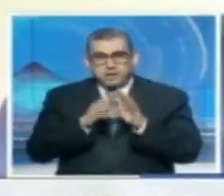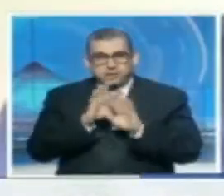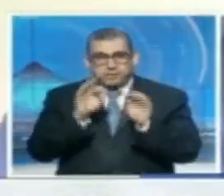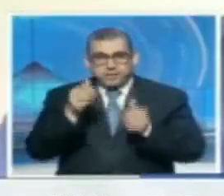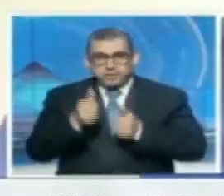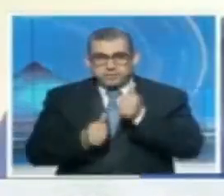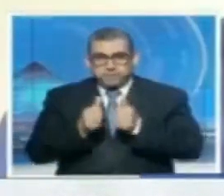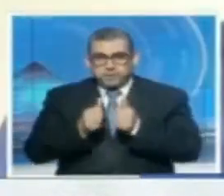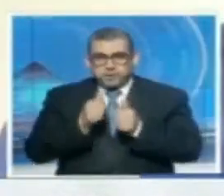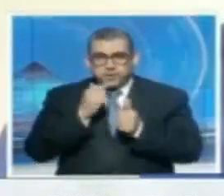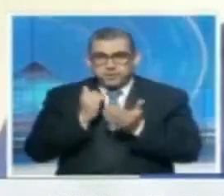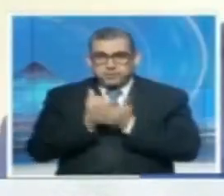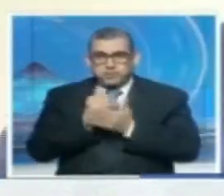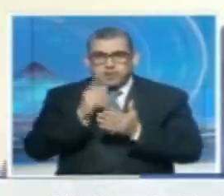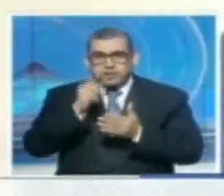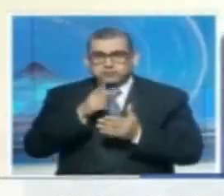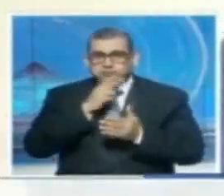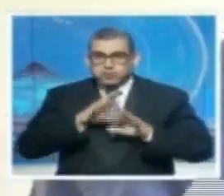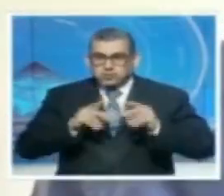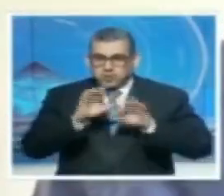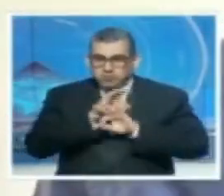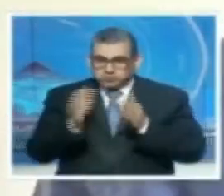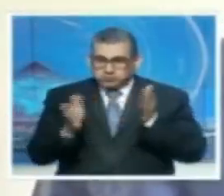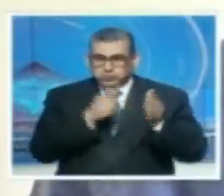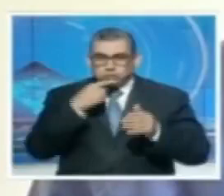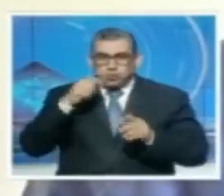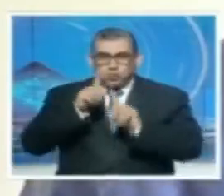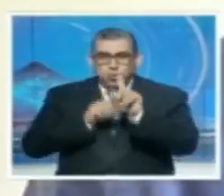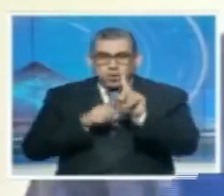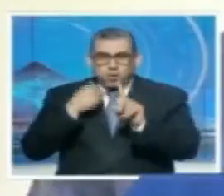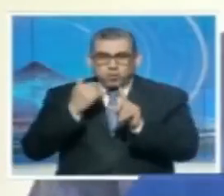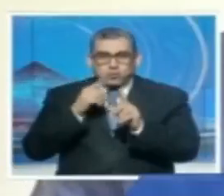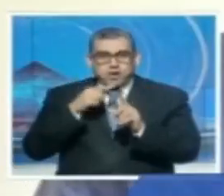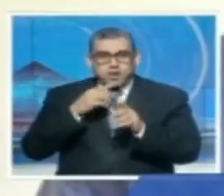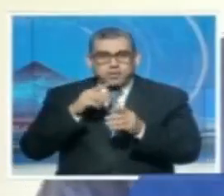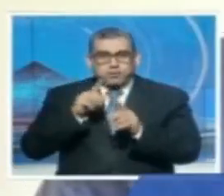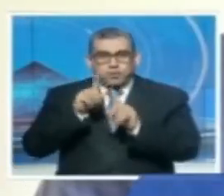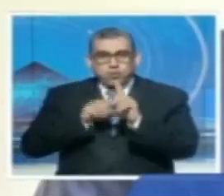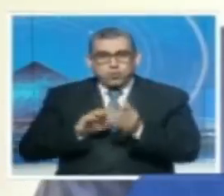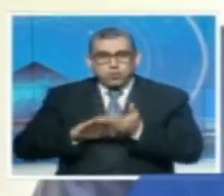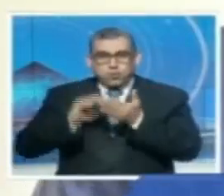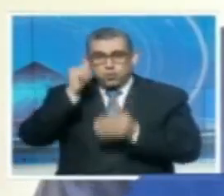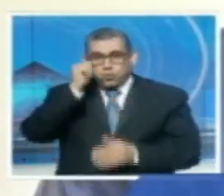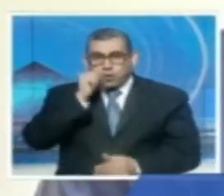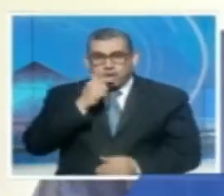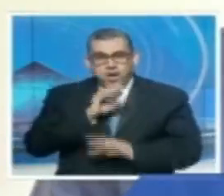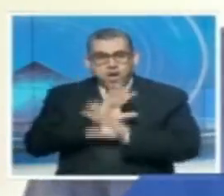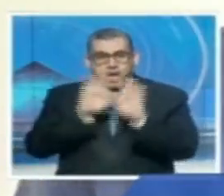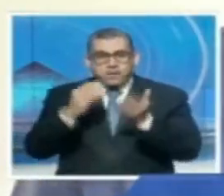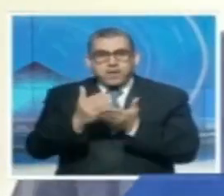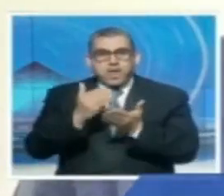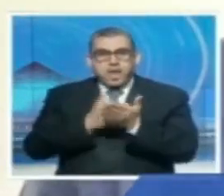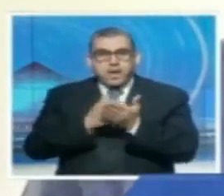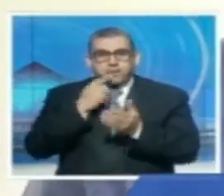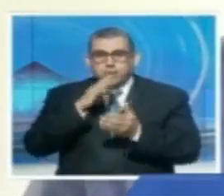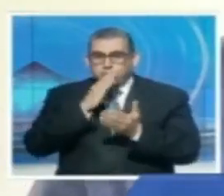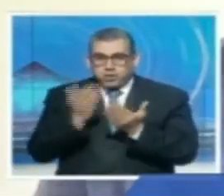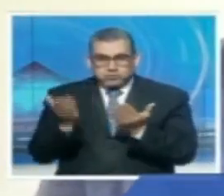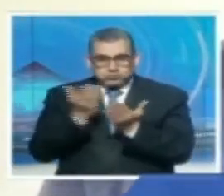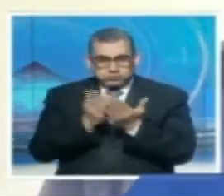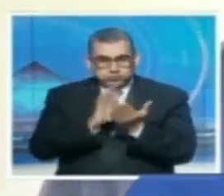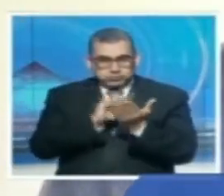خارج المدرسة اللي هي شيل النظافة وتعليمات طبعا وكيل وزارة، الاستعداد تكون على أتم استعداد بالنسبة للورق،